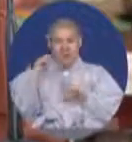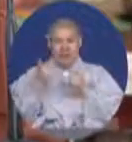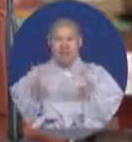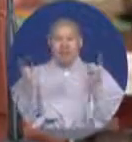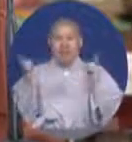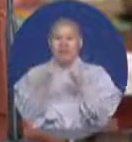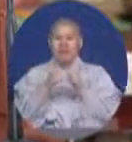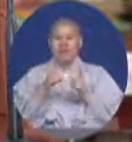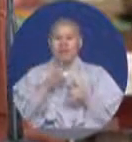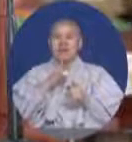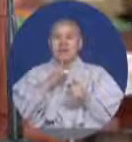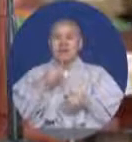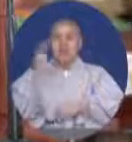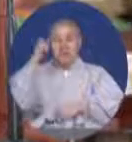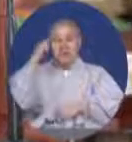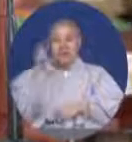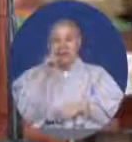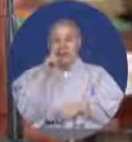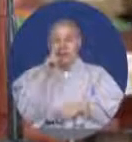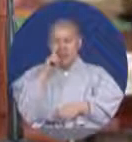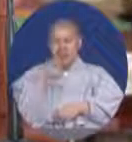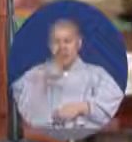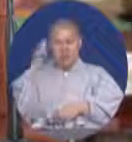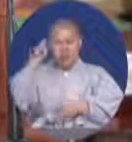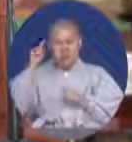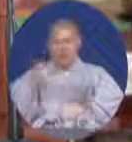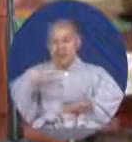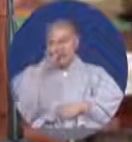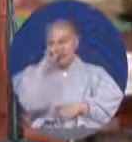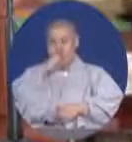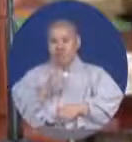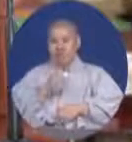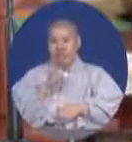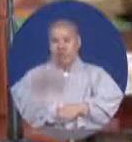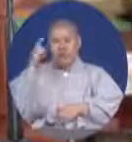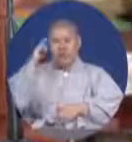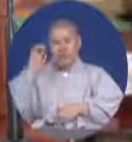생각해요. 나쁜 건 생각 안 하고 좋은 것만 생각해요.